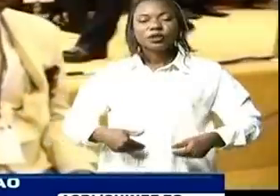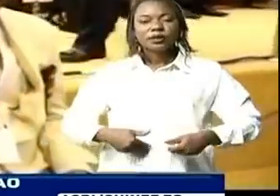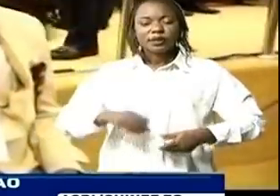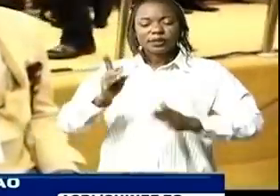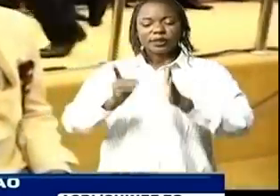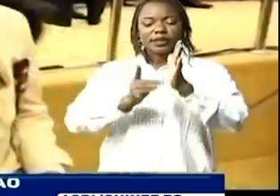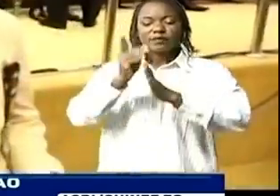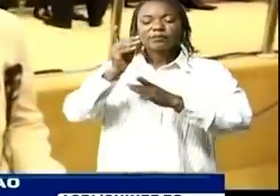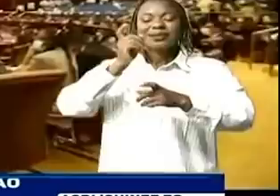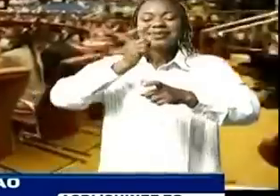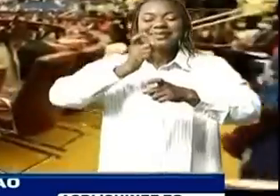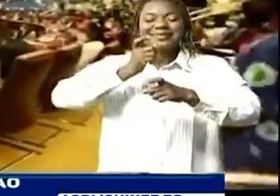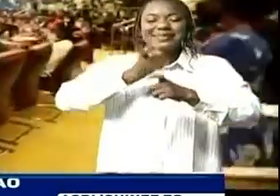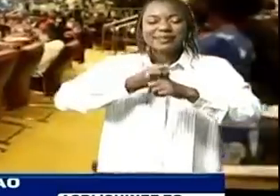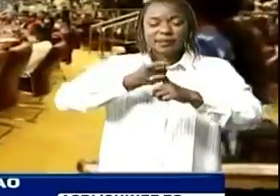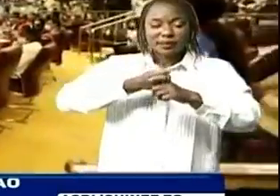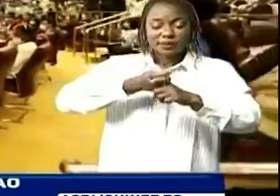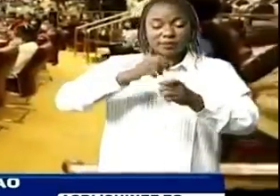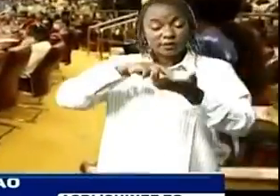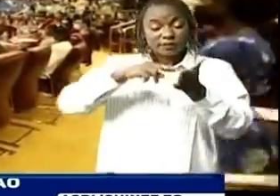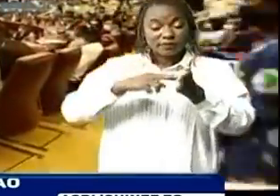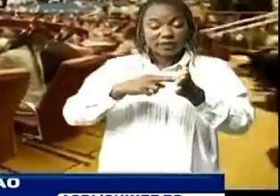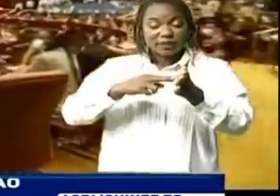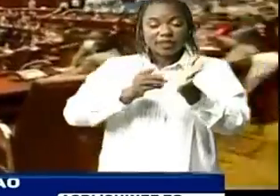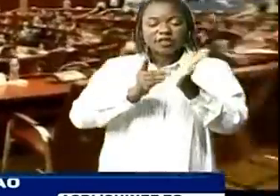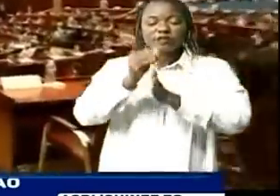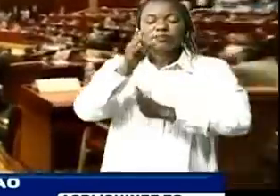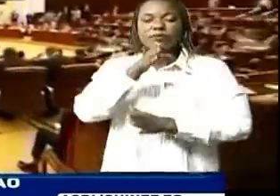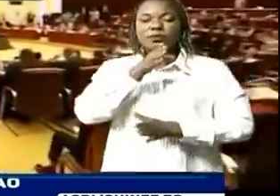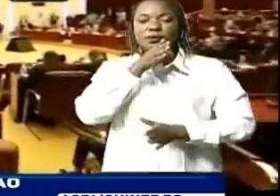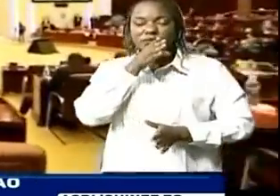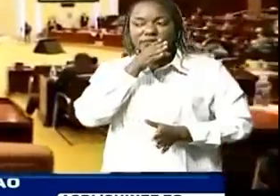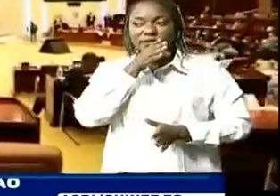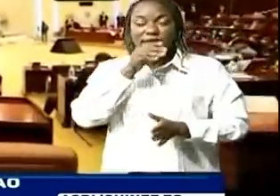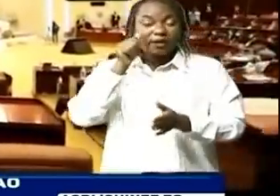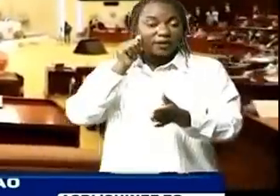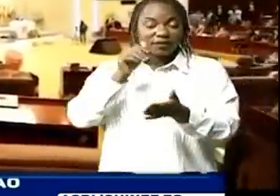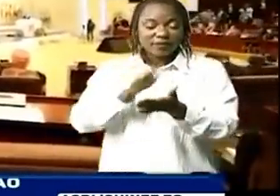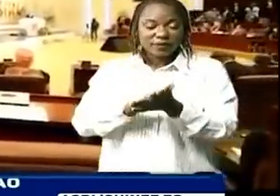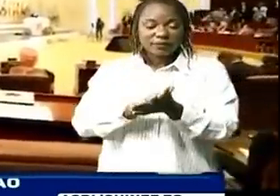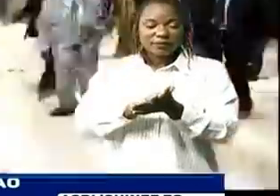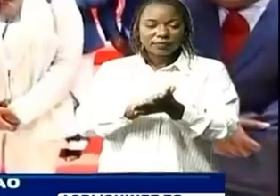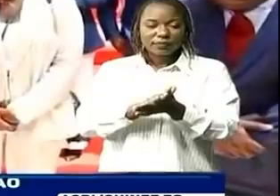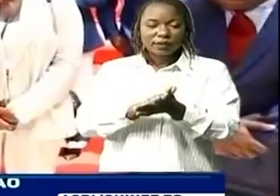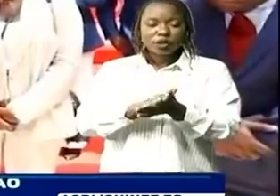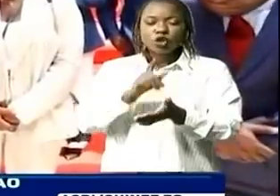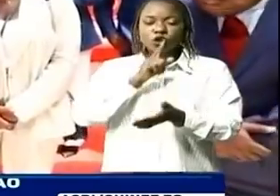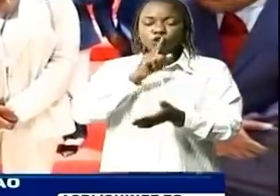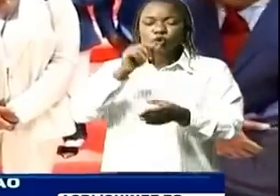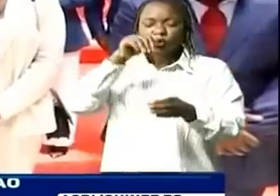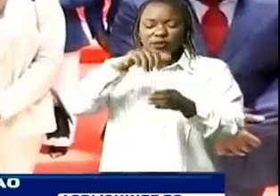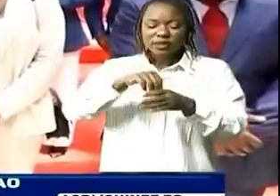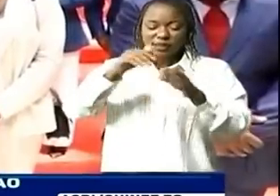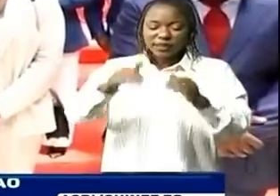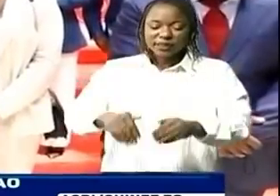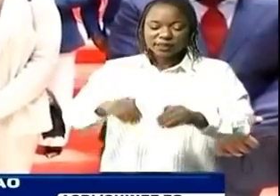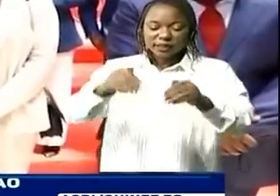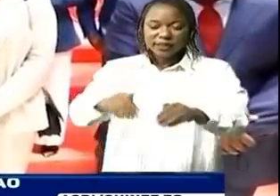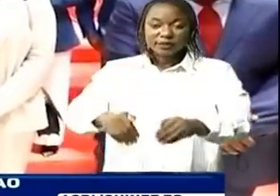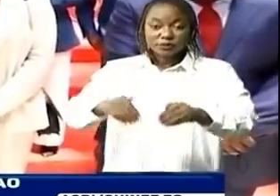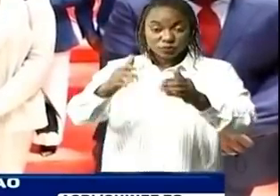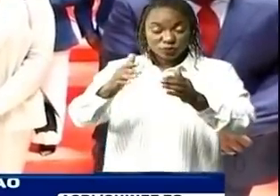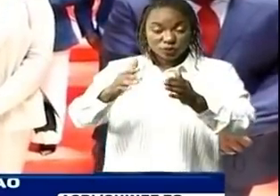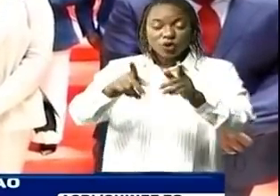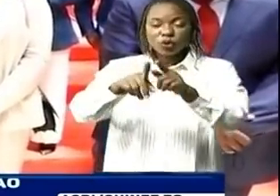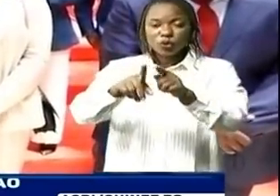développements durables, 70% presque des femmes sont dans l'agriculture et les jeunes. Puis